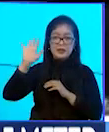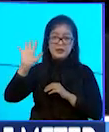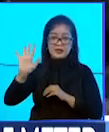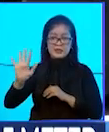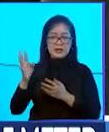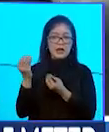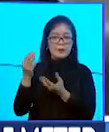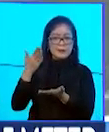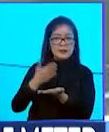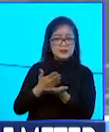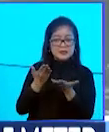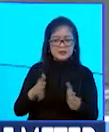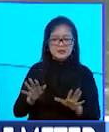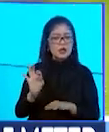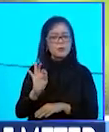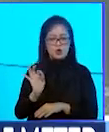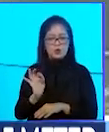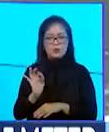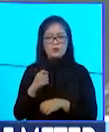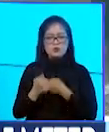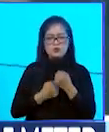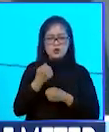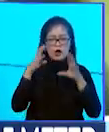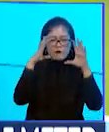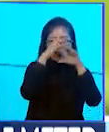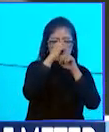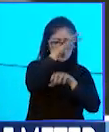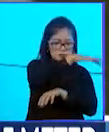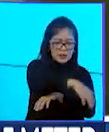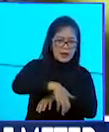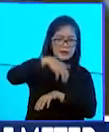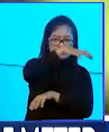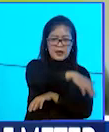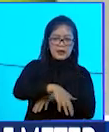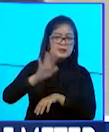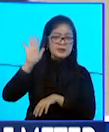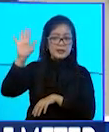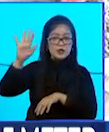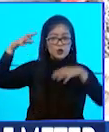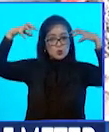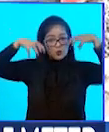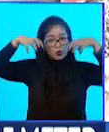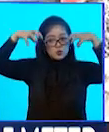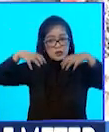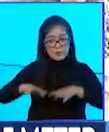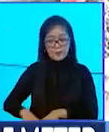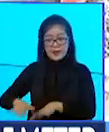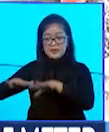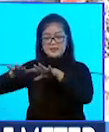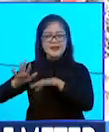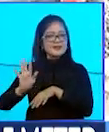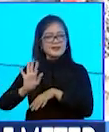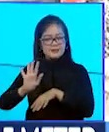Namun demikian pihaknya masih terus fokus untuk melakukan pengerukan agar tidak terjadinya adanya banjir memasuki musim penghujan.